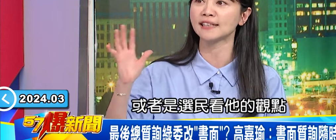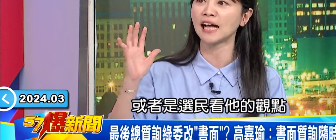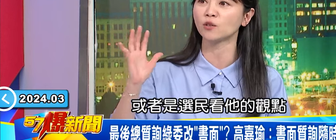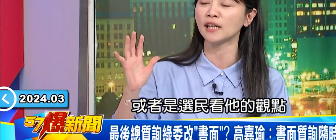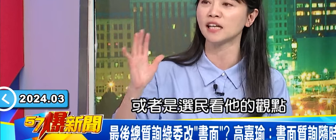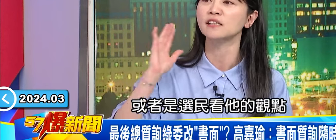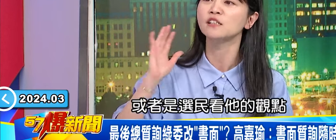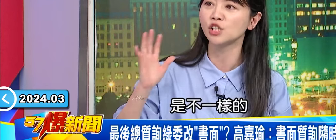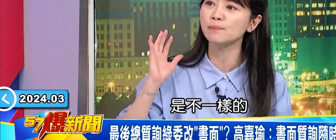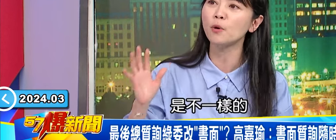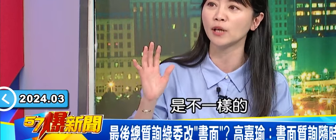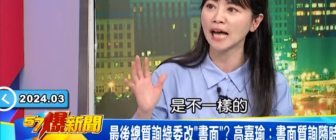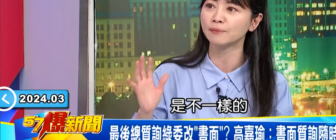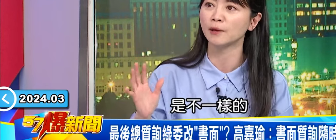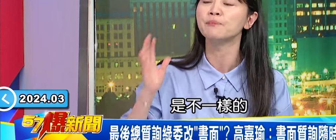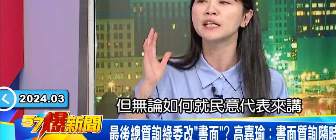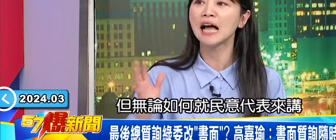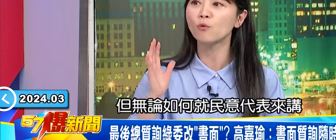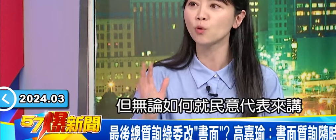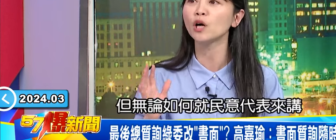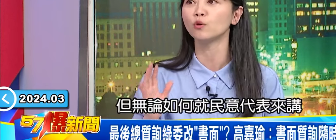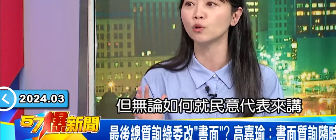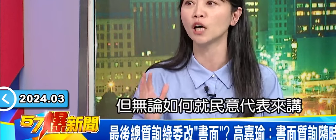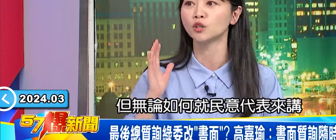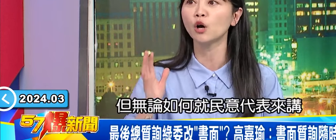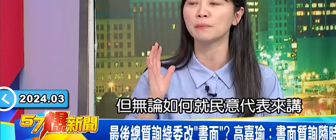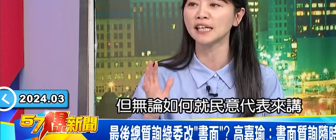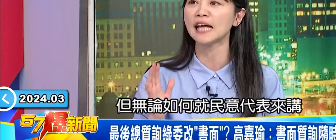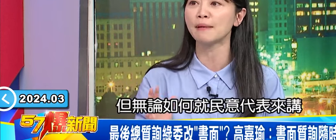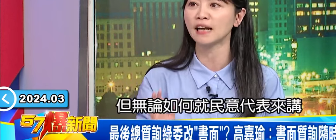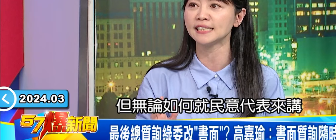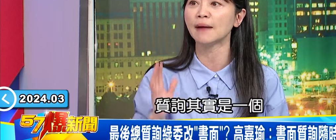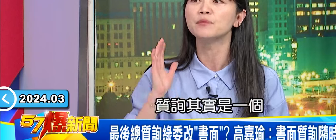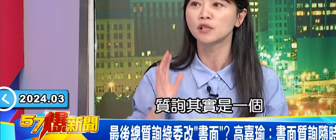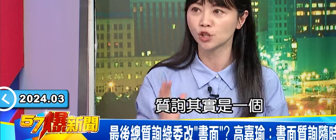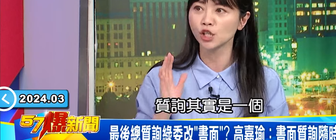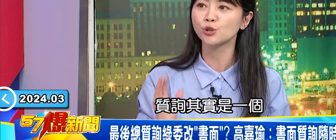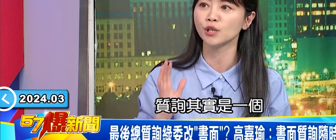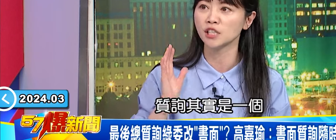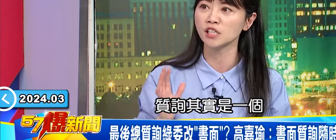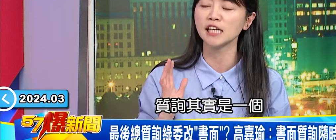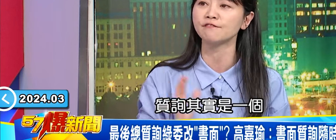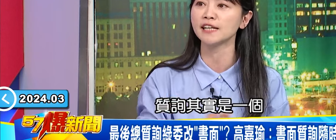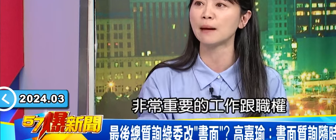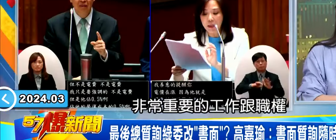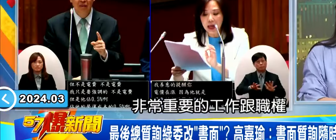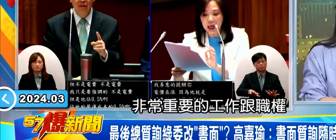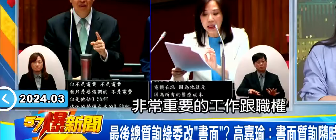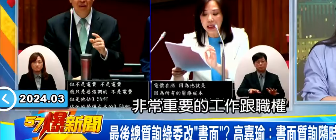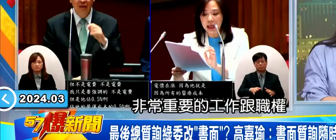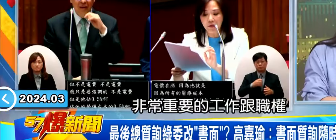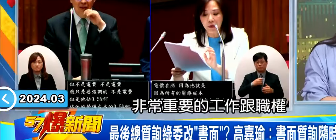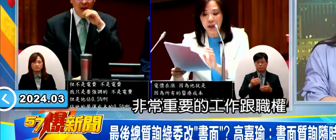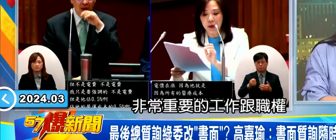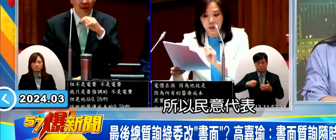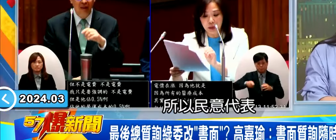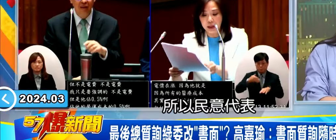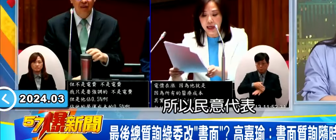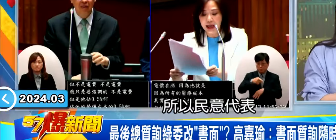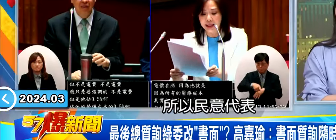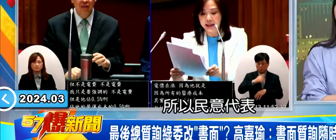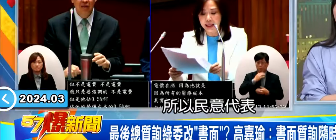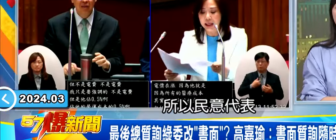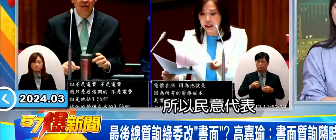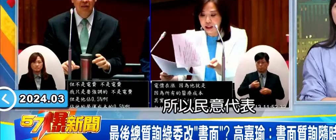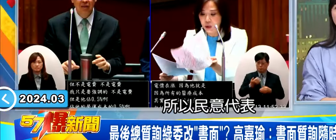选民看他的观点是不一样的。但无论如何，就民意代表来讲，质询其实是一个非常重要的工作跟职